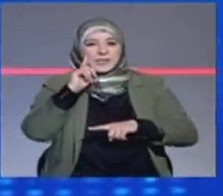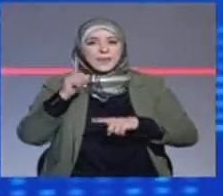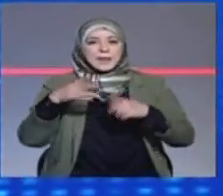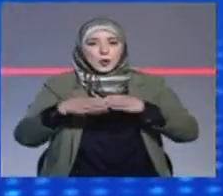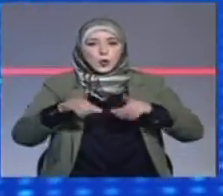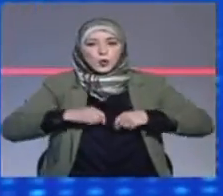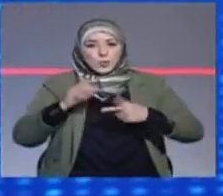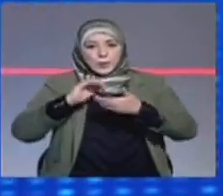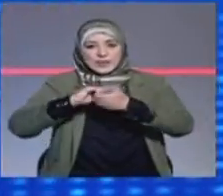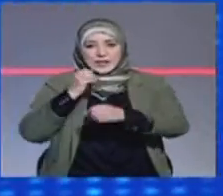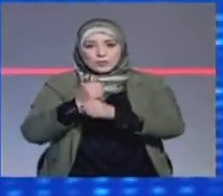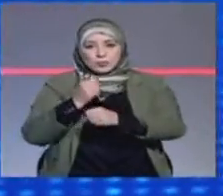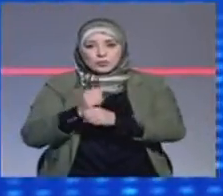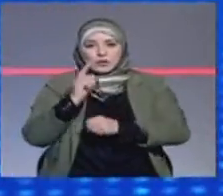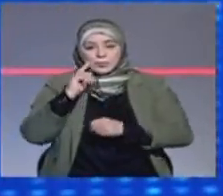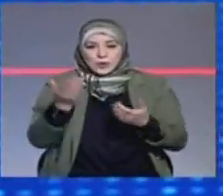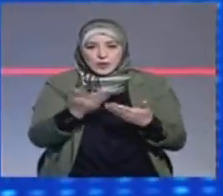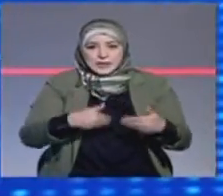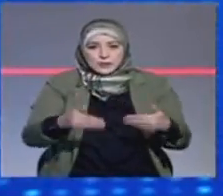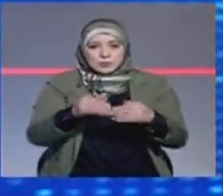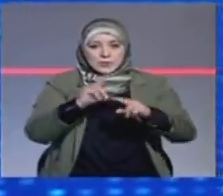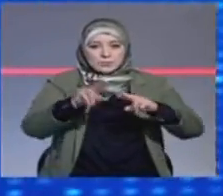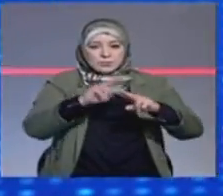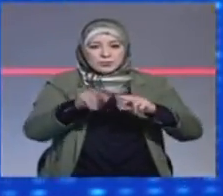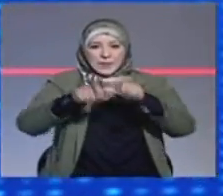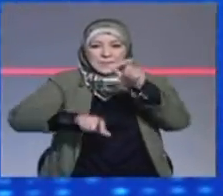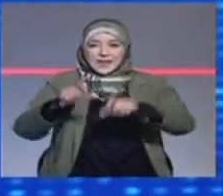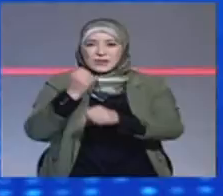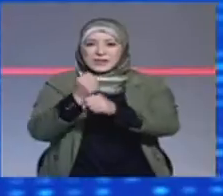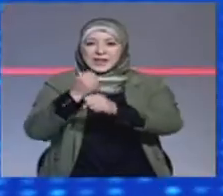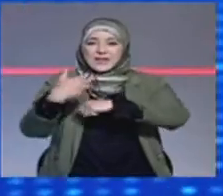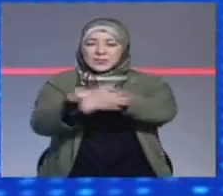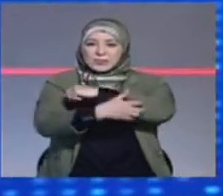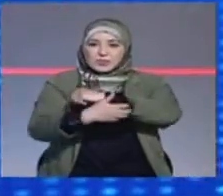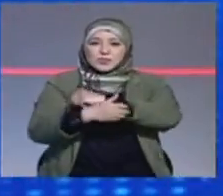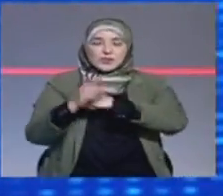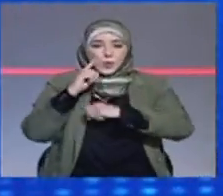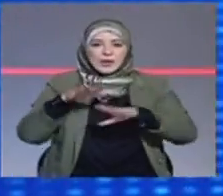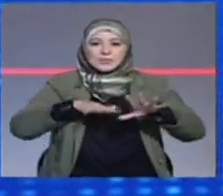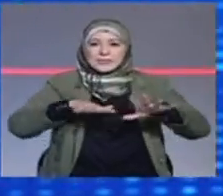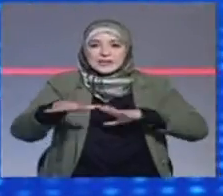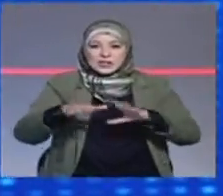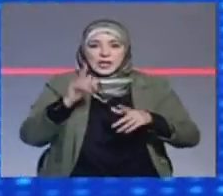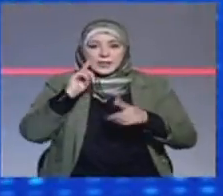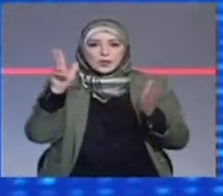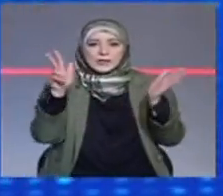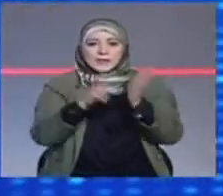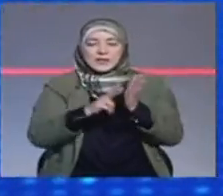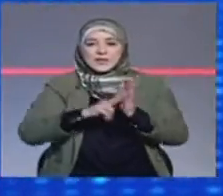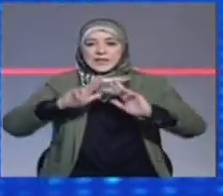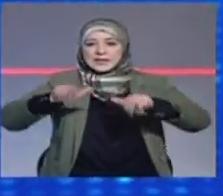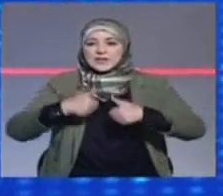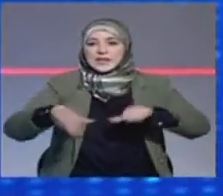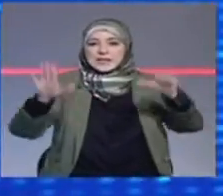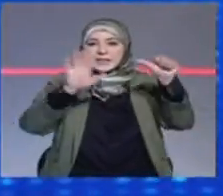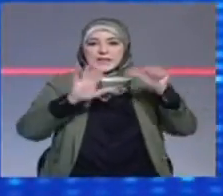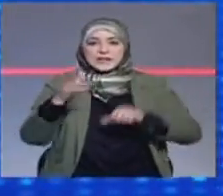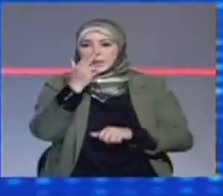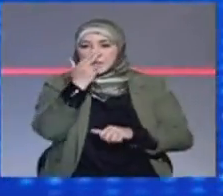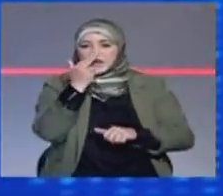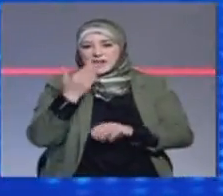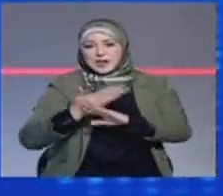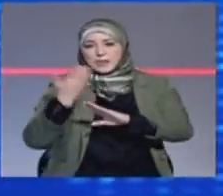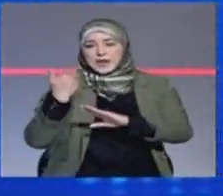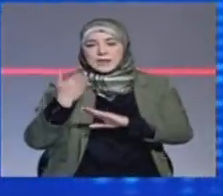الشغل، وعلى تسوية وضعية عمالة الحظائر وإصدار الأوامر الترتيبية وتفعيل اتفاق 6 من فيفري